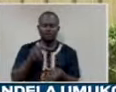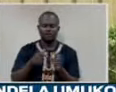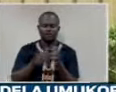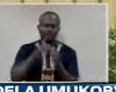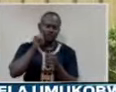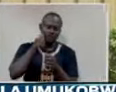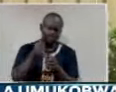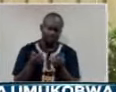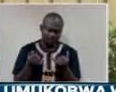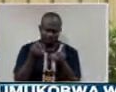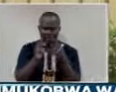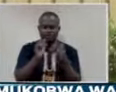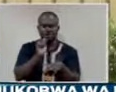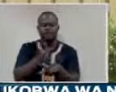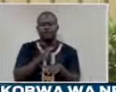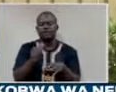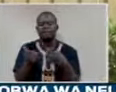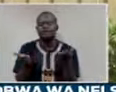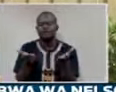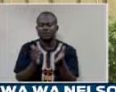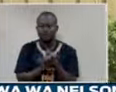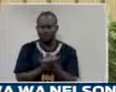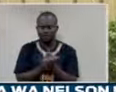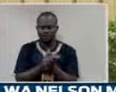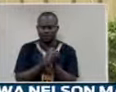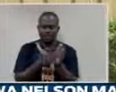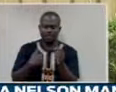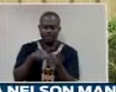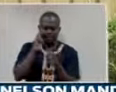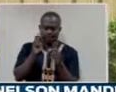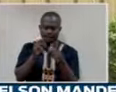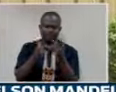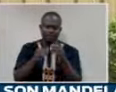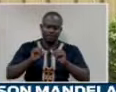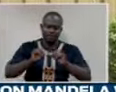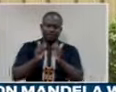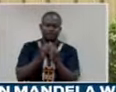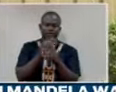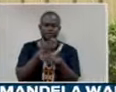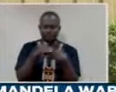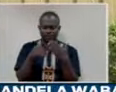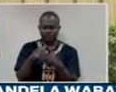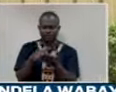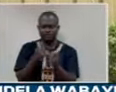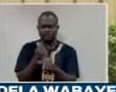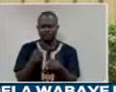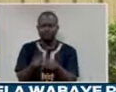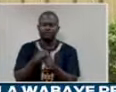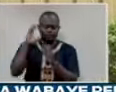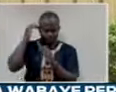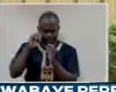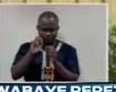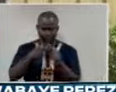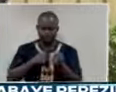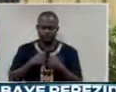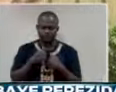ejo zameze none se muri bari yabagiyeho abandi bo basigaye bameze bati ubwo twari ibintu kirambye na ministeri niba ko byaje bikorwa gutyo ndetse na maradio na